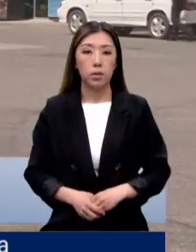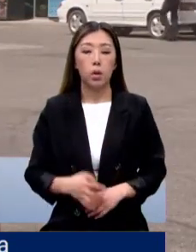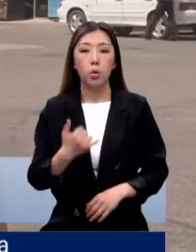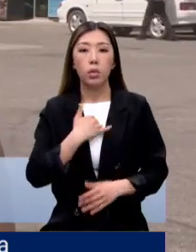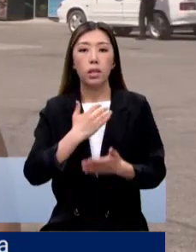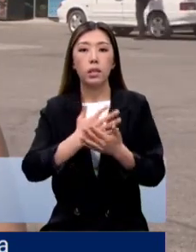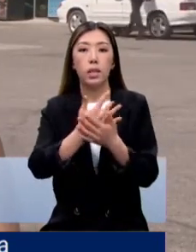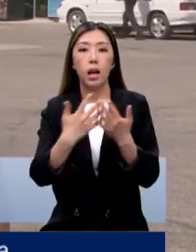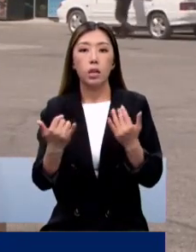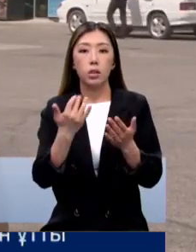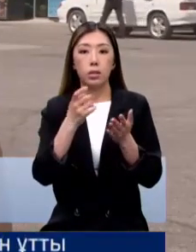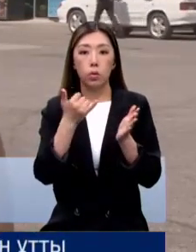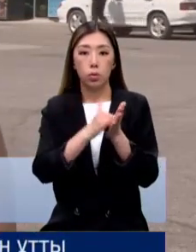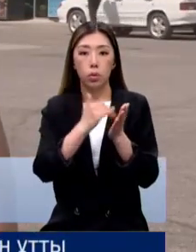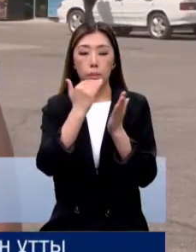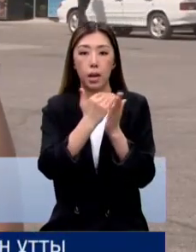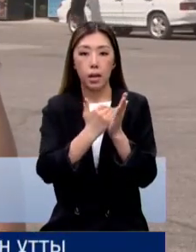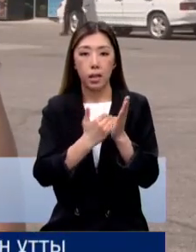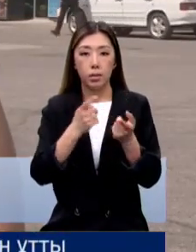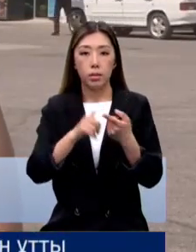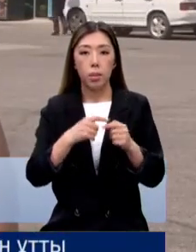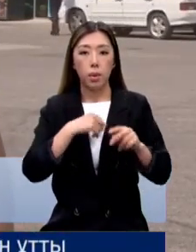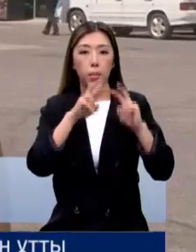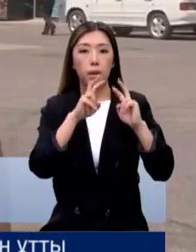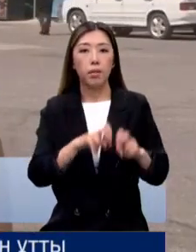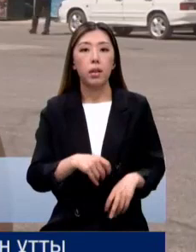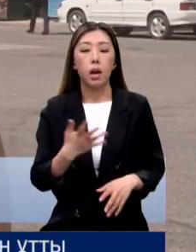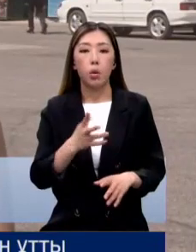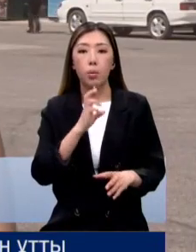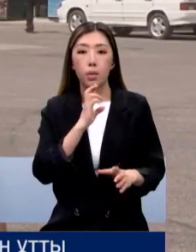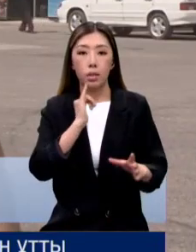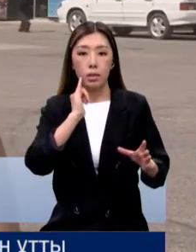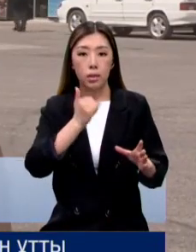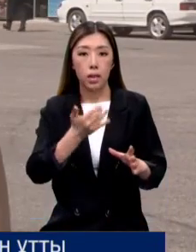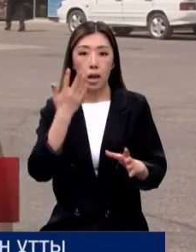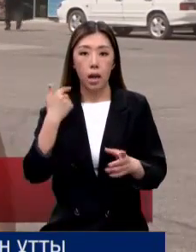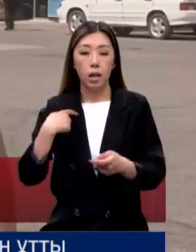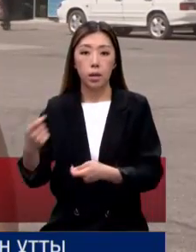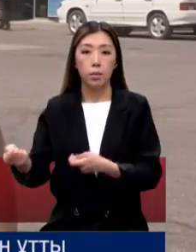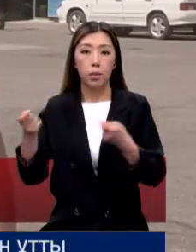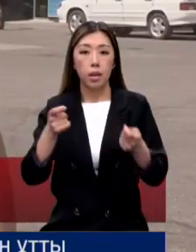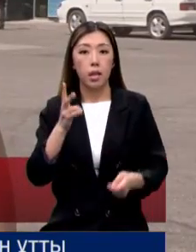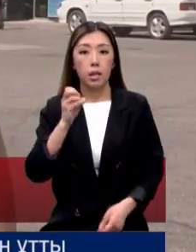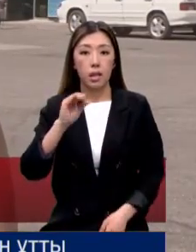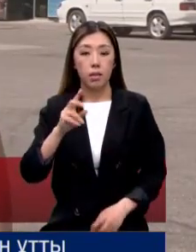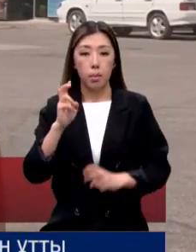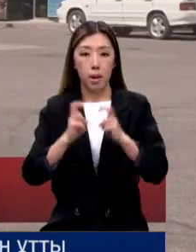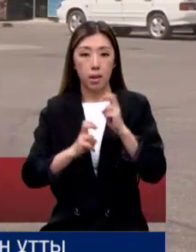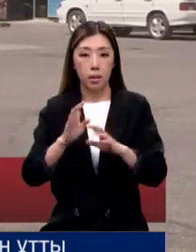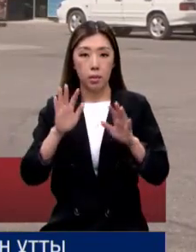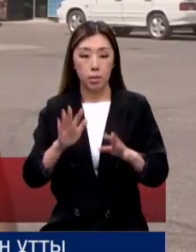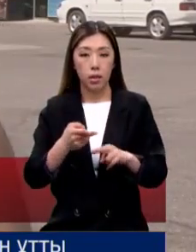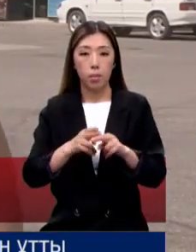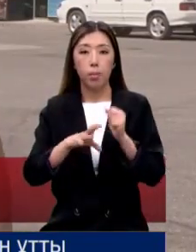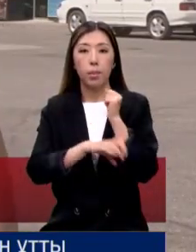топлива. Что это значит? Она сквозная. В первую очередь мы проверяем топливо при прибытии на нефтебазу, мы проверяем топливо уже при